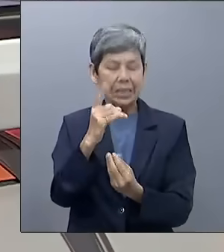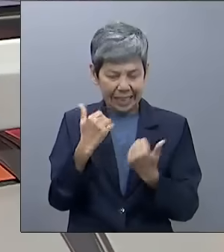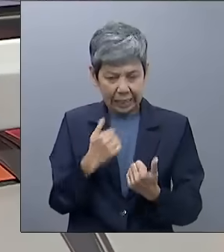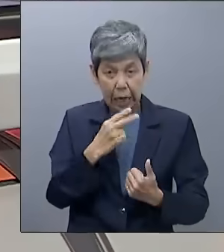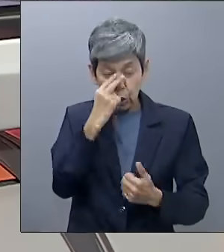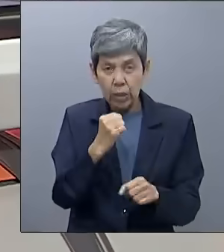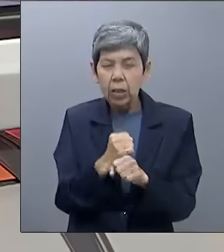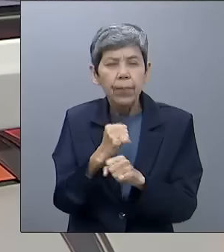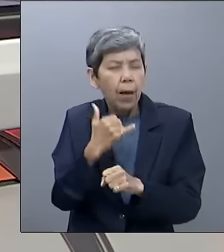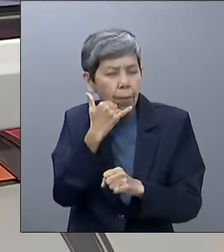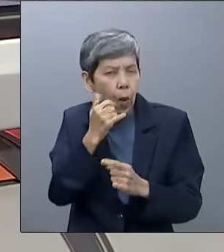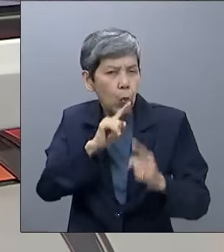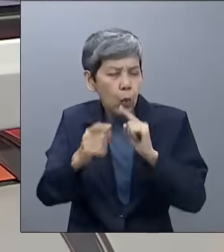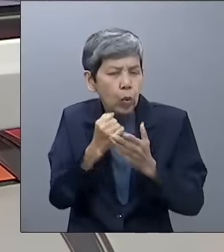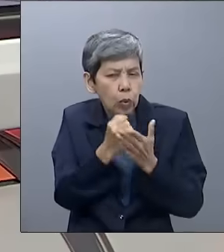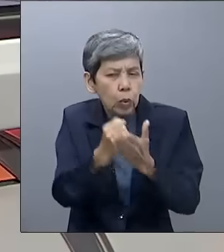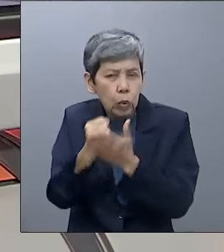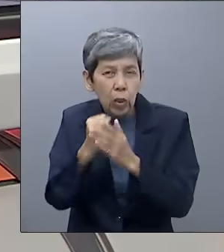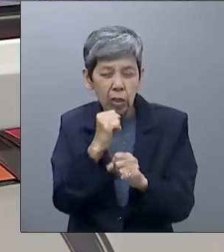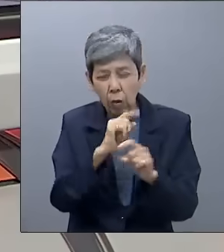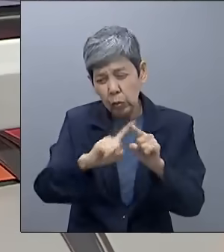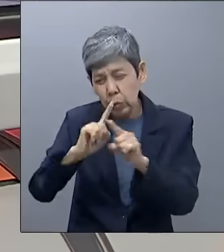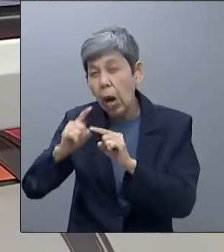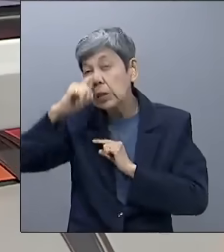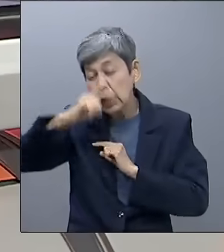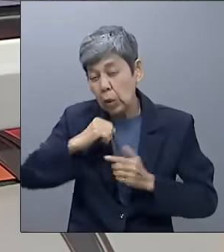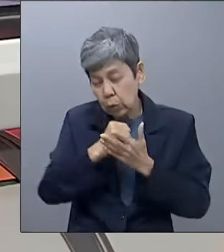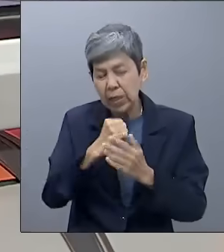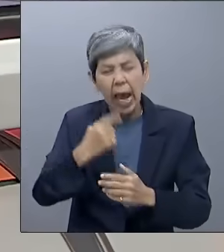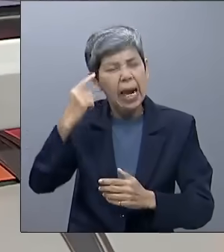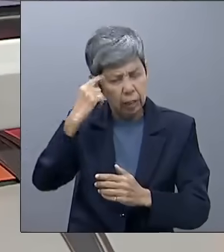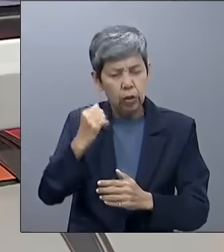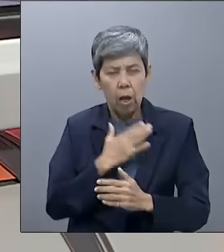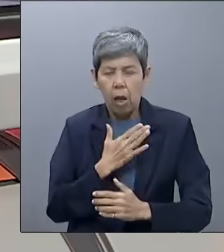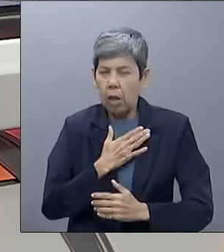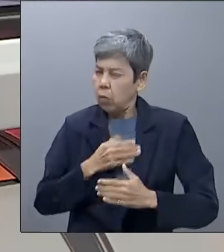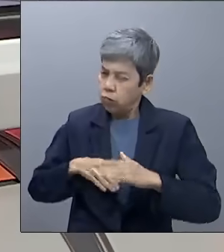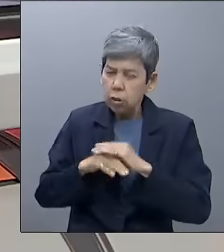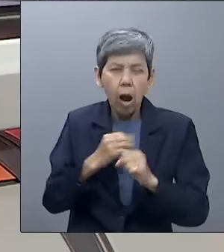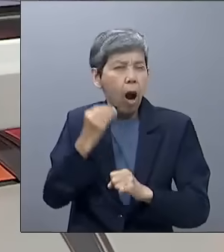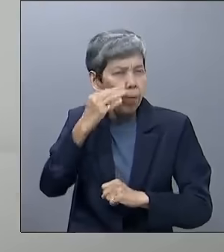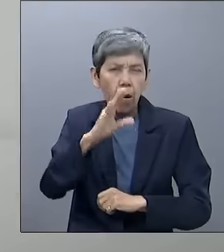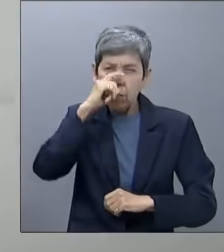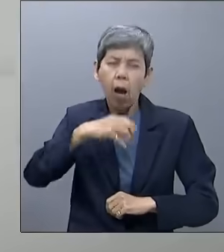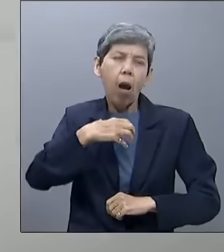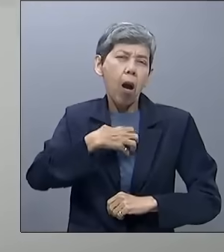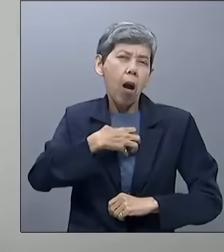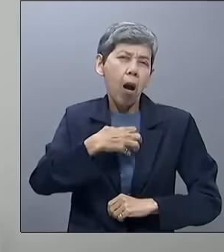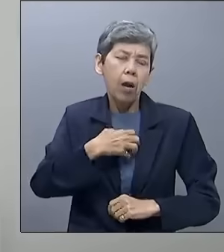เหมือนว่าการประสานงานความช่วยเหลือจากหน่วยงานต่างๆของไทยน่าจะช่วยให้พวกเขาสามารถกลับบ้านได้